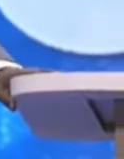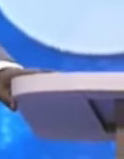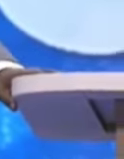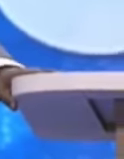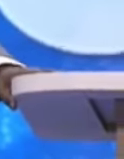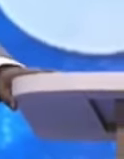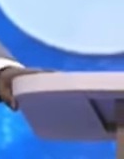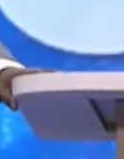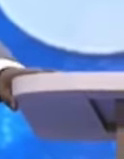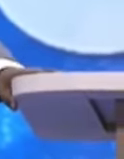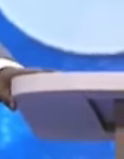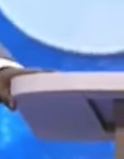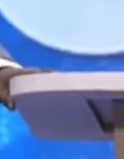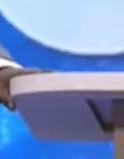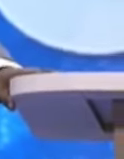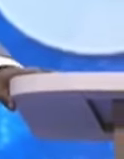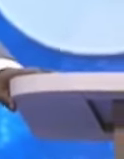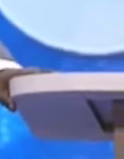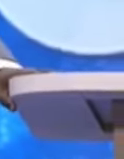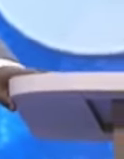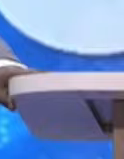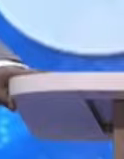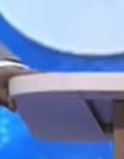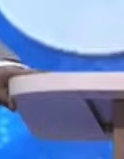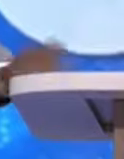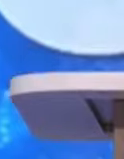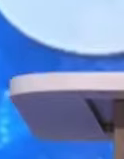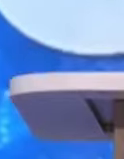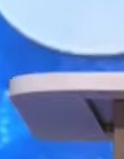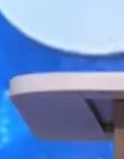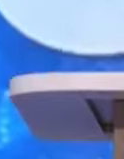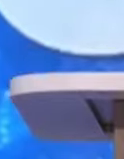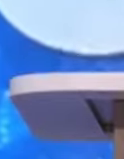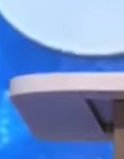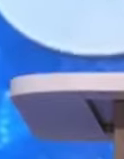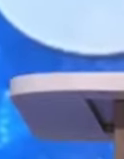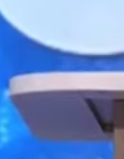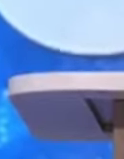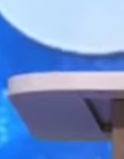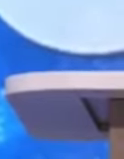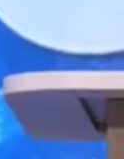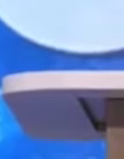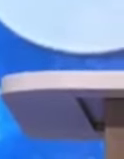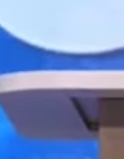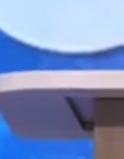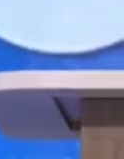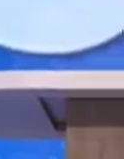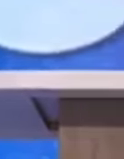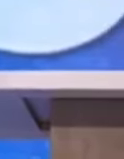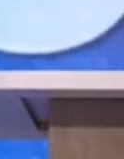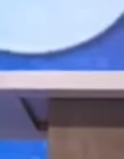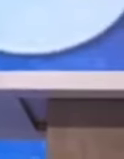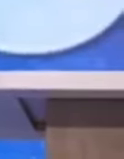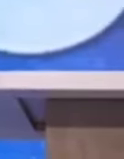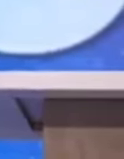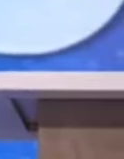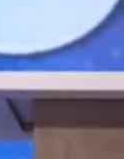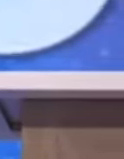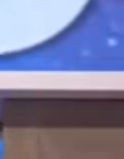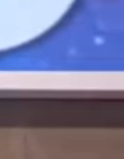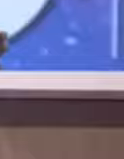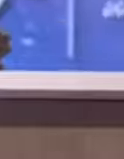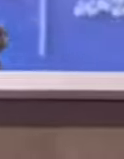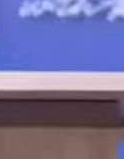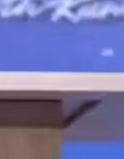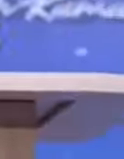merveilleux dans ma vie ne t'arrête pas là la bonté de Dieu la guérison de Dieu la délivrance de Dieu le miracle de Dieu la